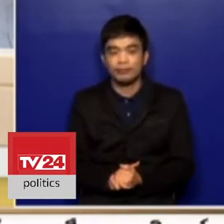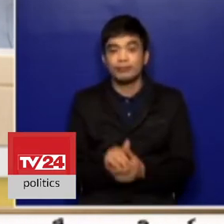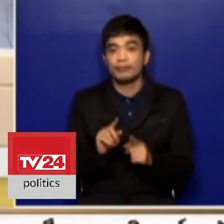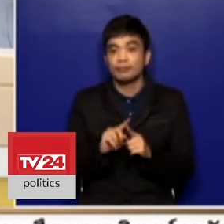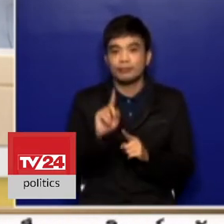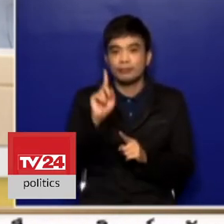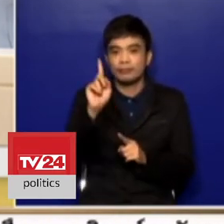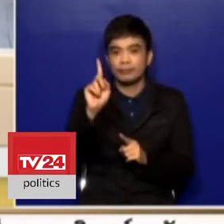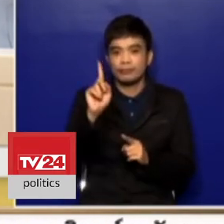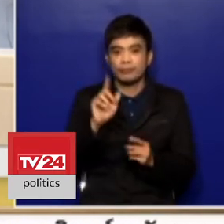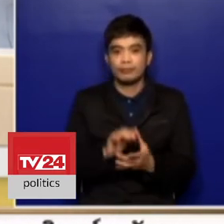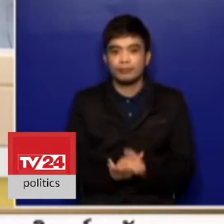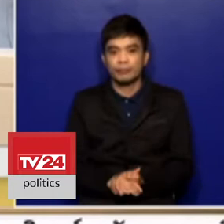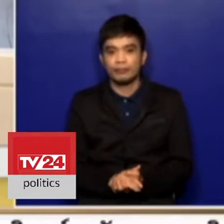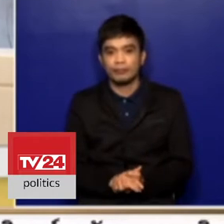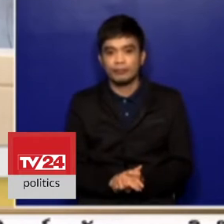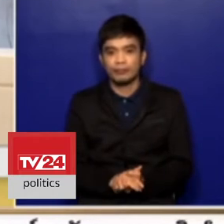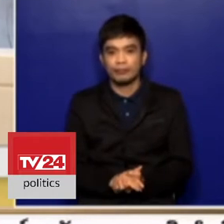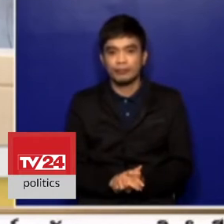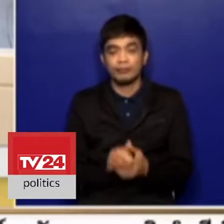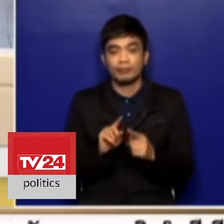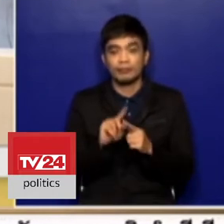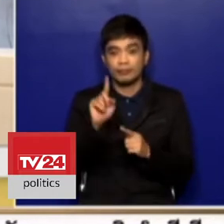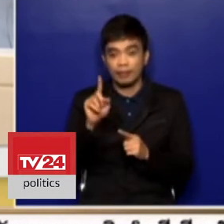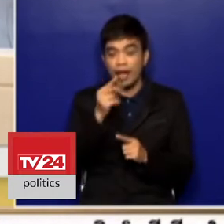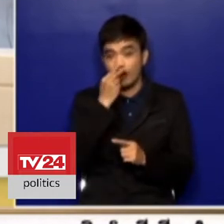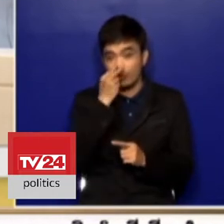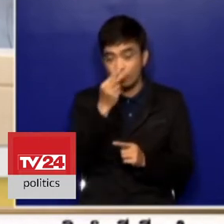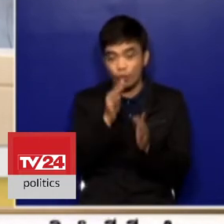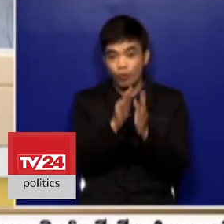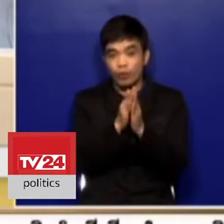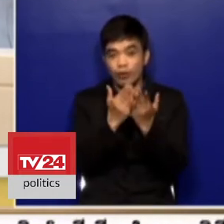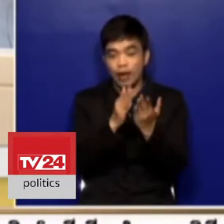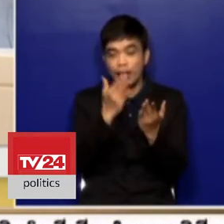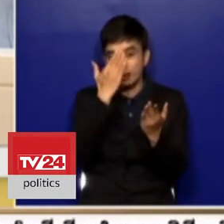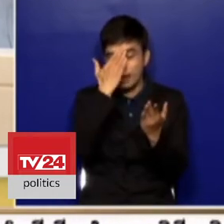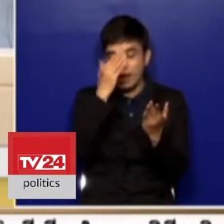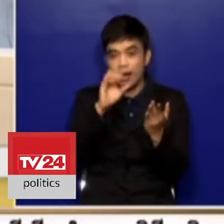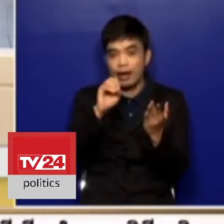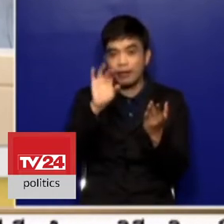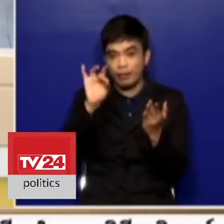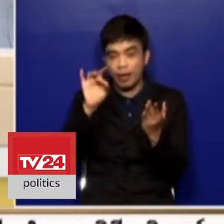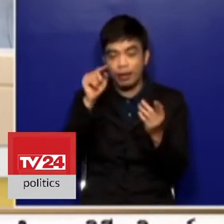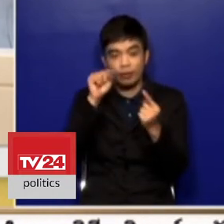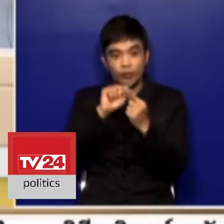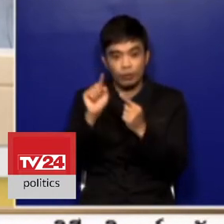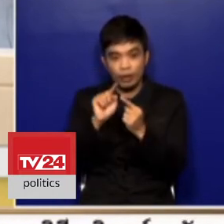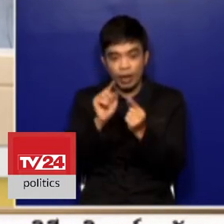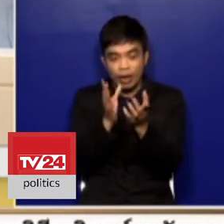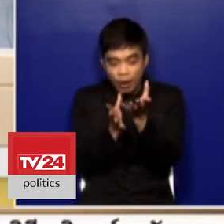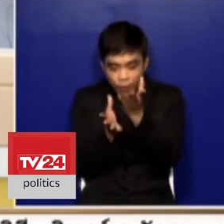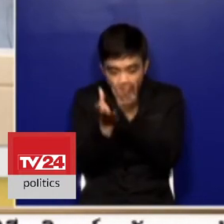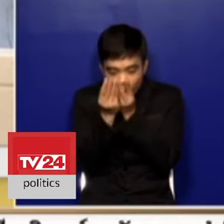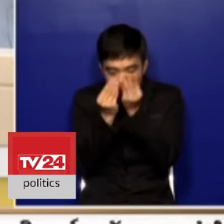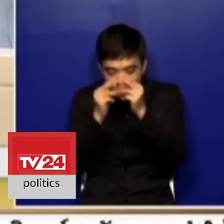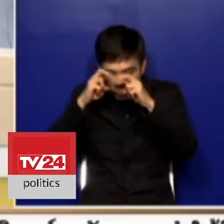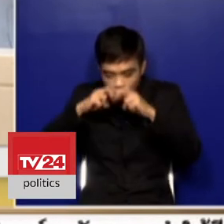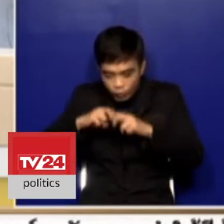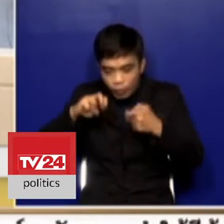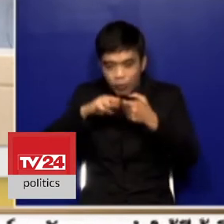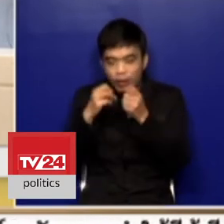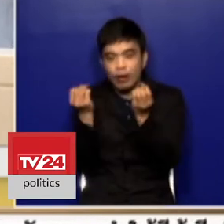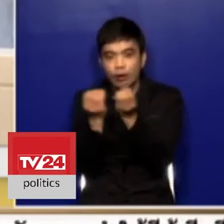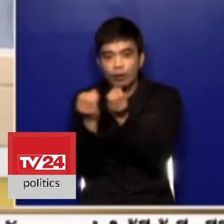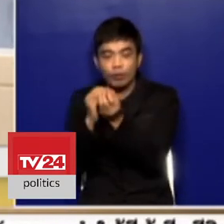ดิฉันได้ตั้งข้อสังเกตต่อรายงานหน้าที่ 58ไทยใต้หัวข้อผลการศึกษาผลกระทบการเศรษฐกิจ